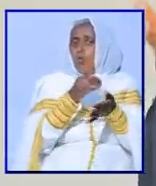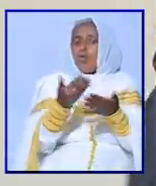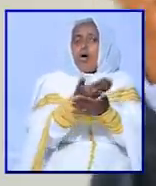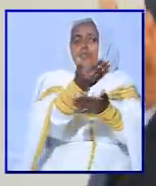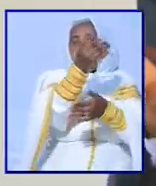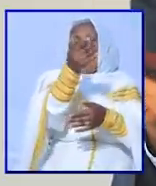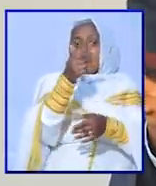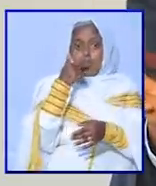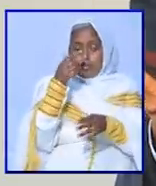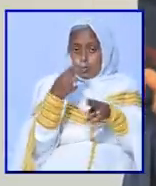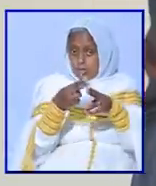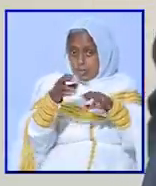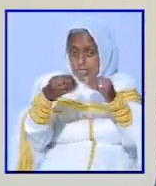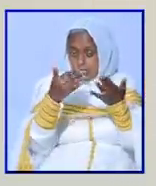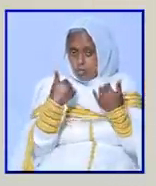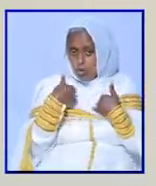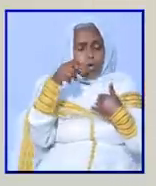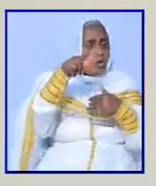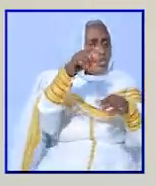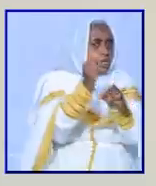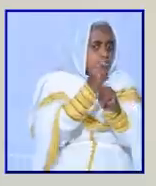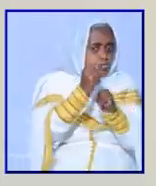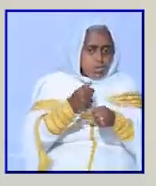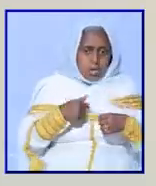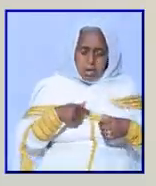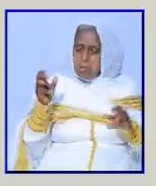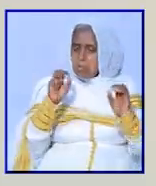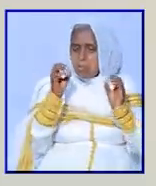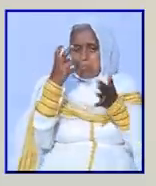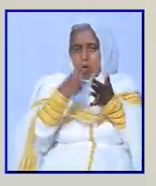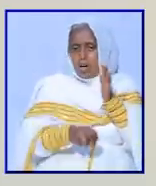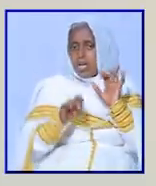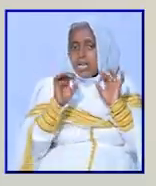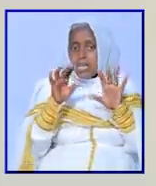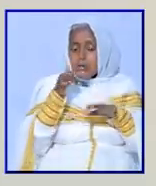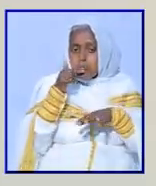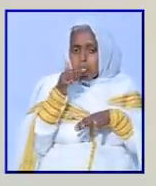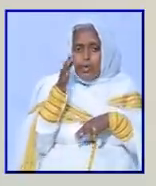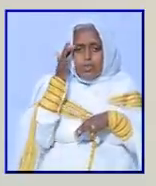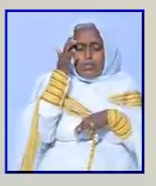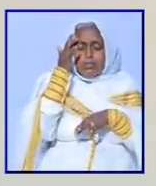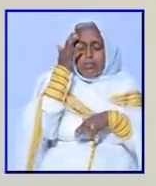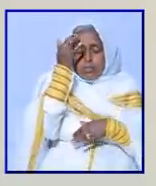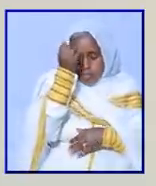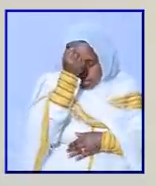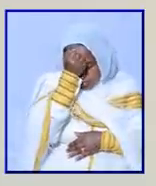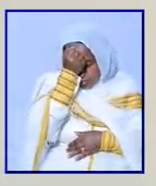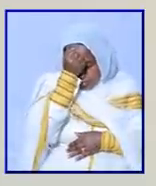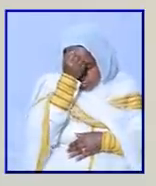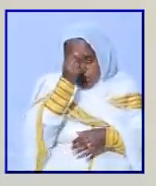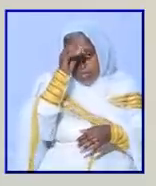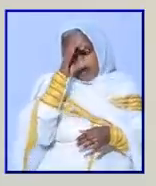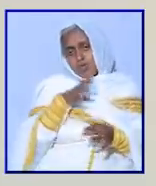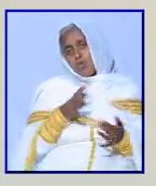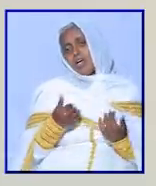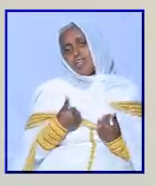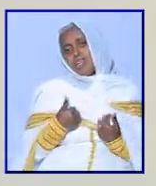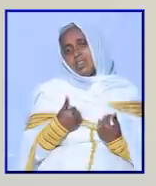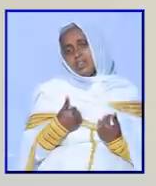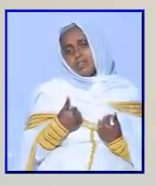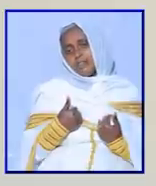ስም ይወጣላችሁ አሉ አይደል እነዛ ይስሩት እንጂ እኔማ ምን ዋጋ አለኝ ብሎ ዝም ብሎ ሲቆዝም የሚኖር ሰው